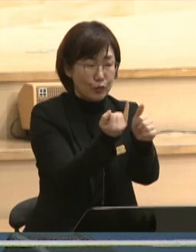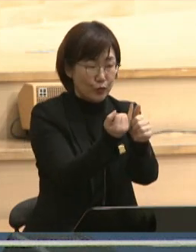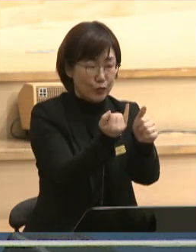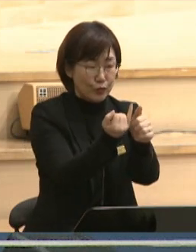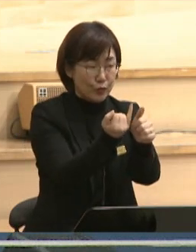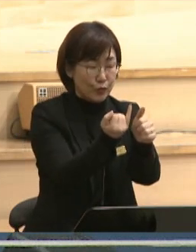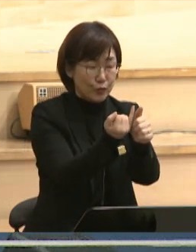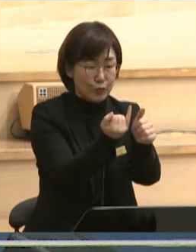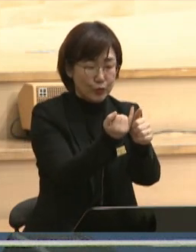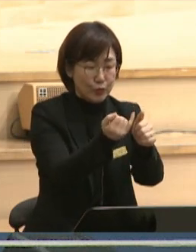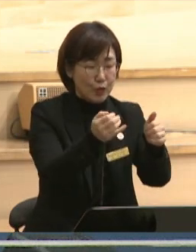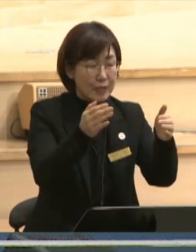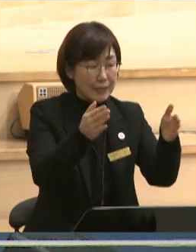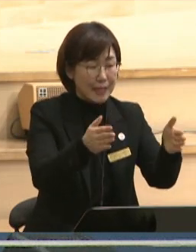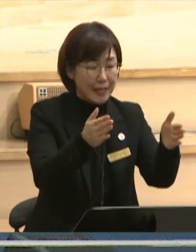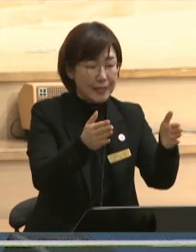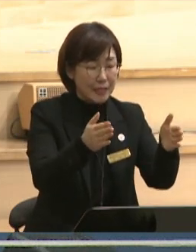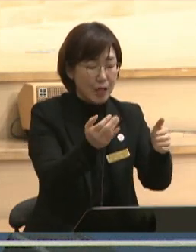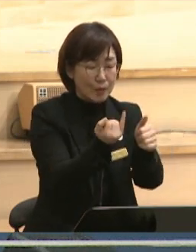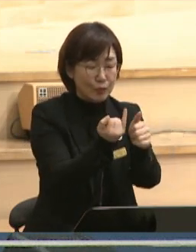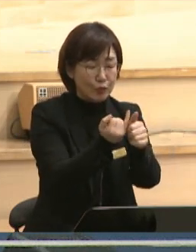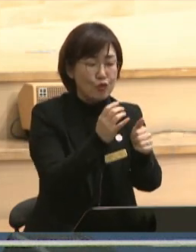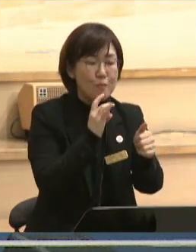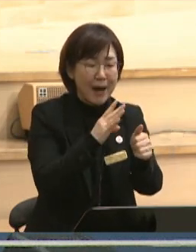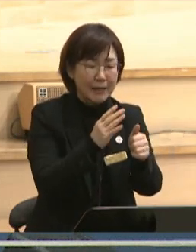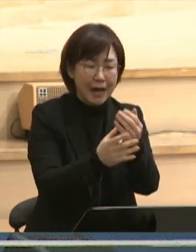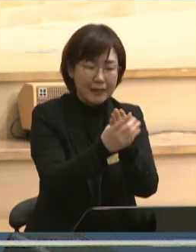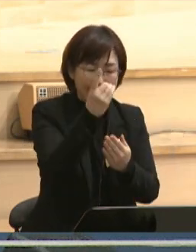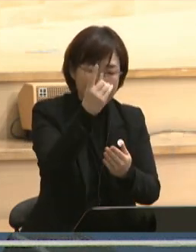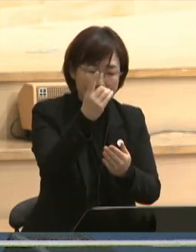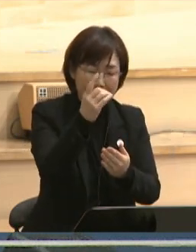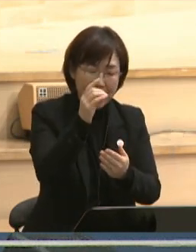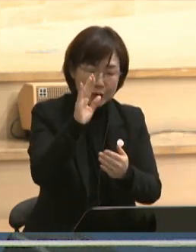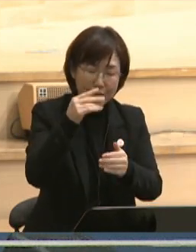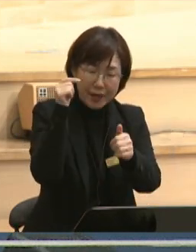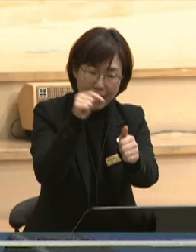외에 하나되라고 하신게 또 있습니다